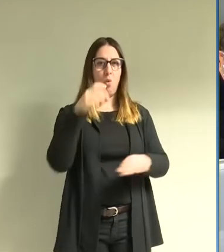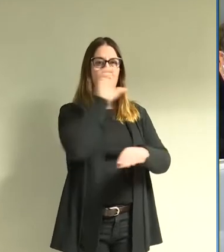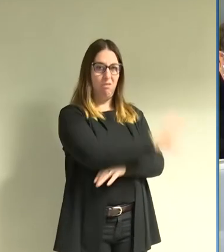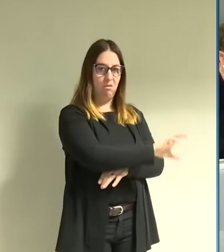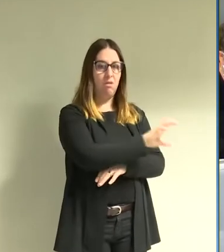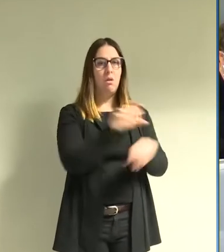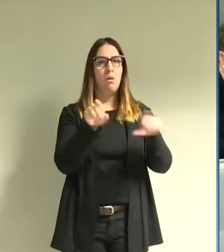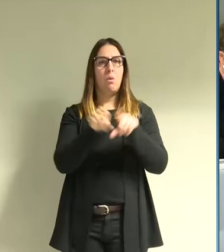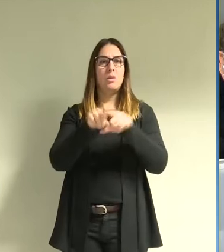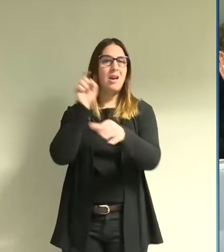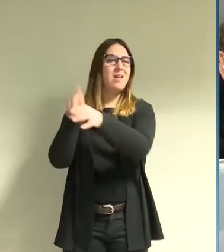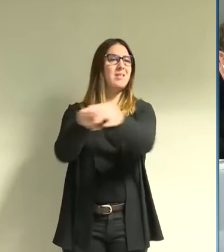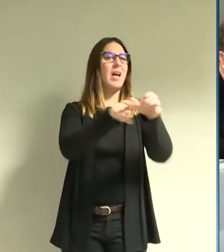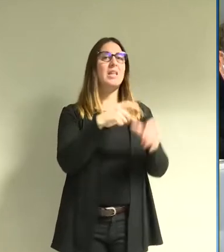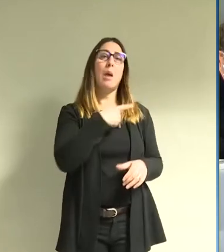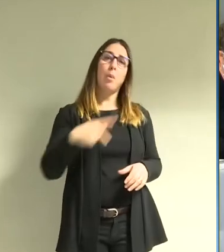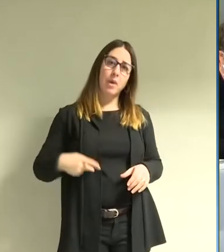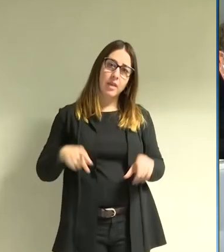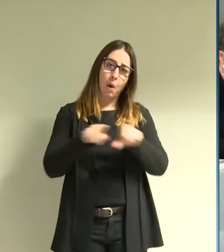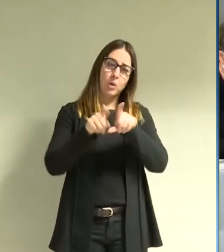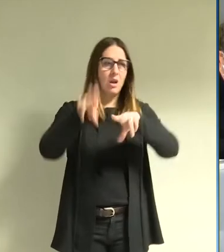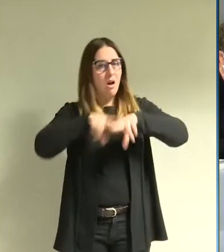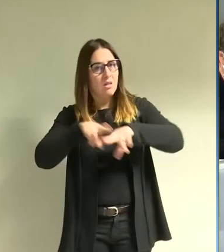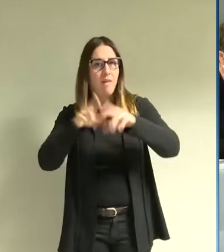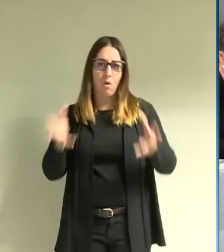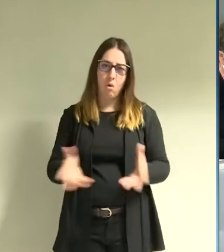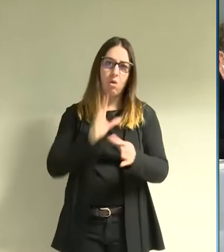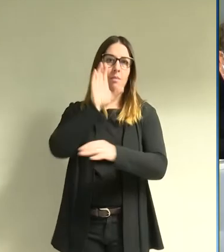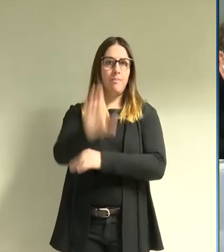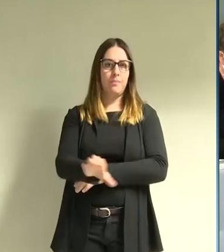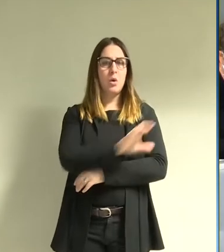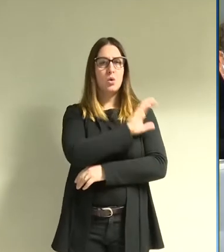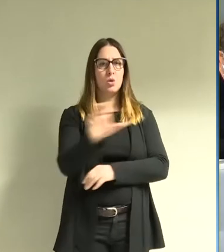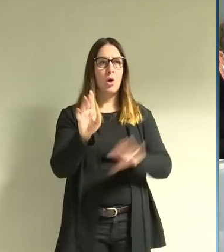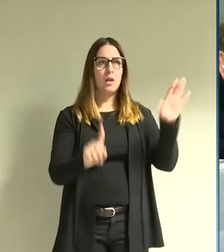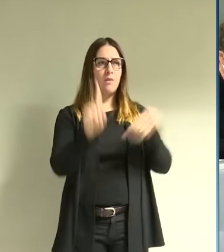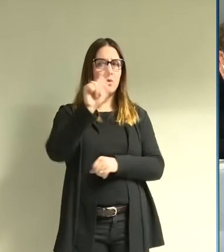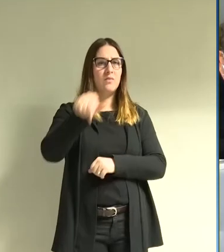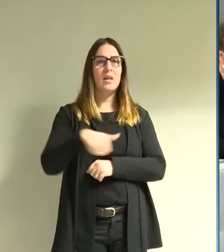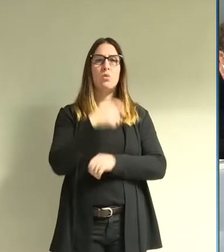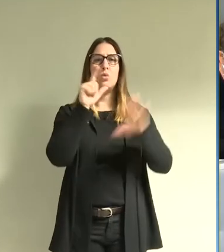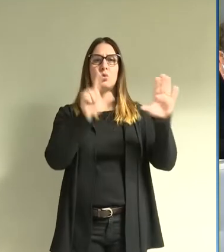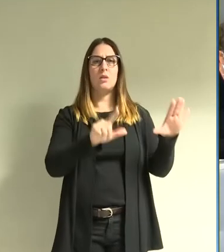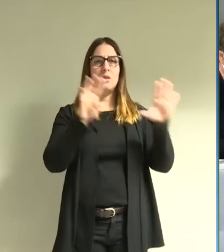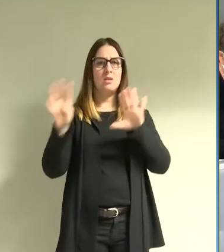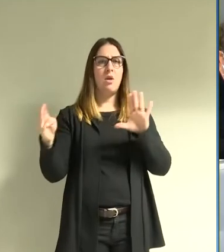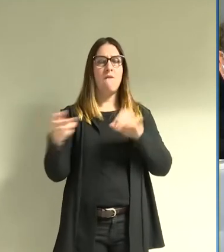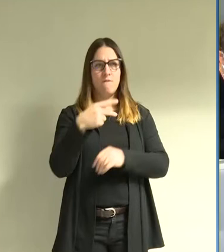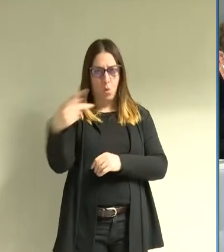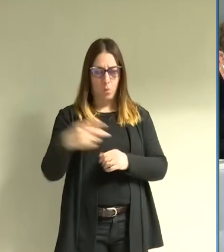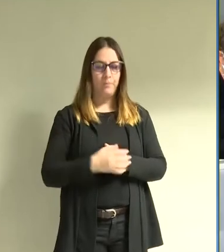une aide pour les syndicats de copropriétaires pour les travaux à hauteur de 191 milles 0,79 euro